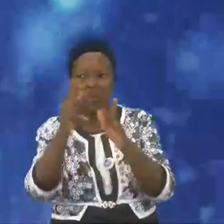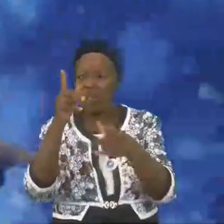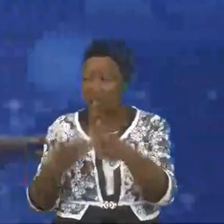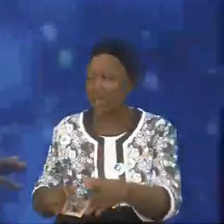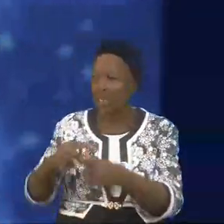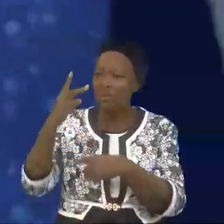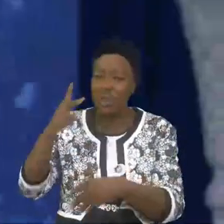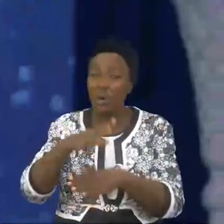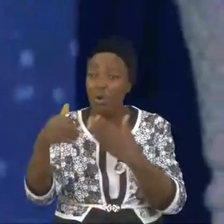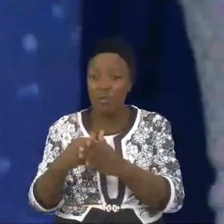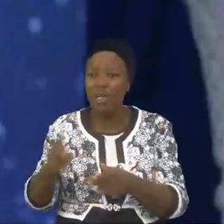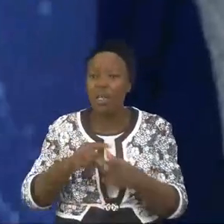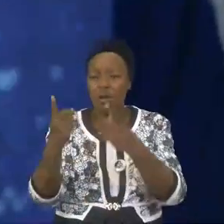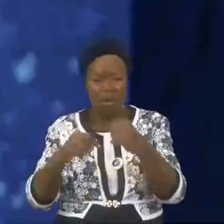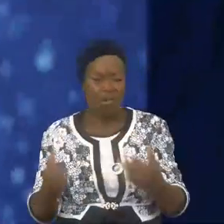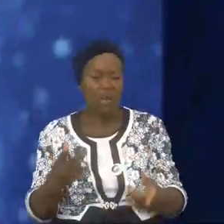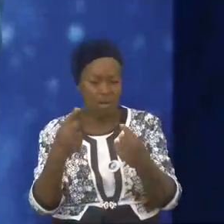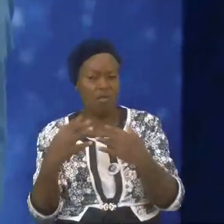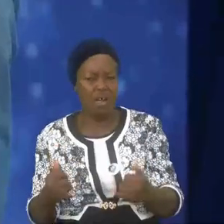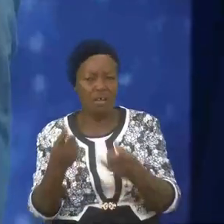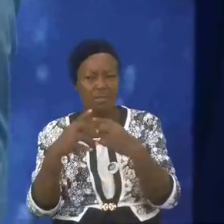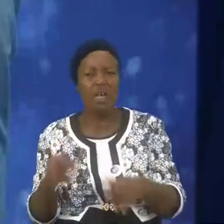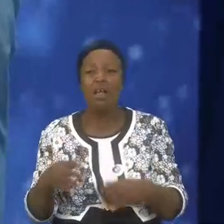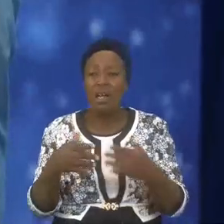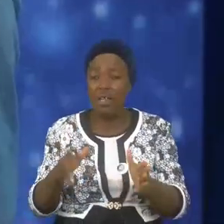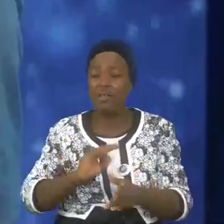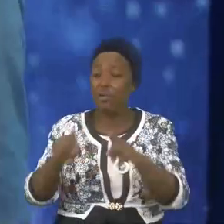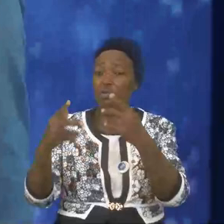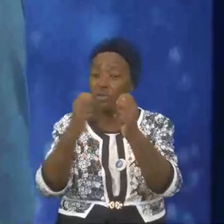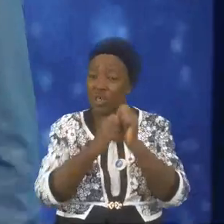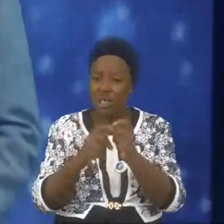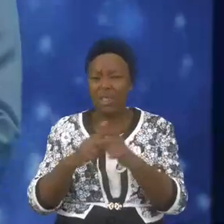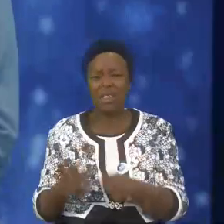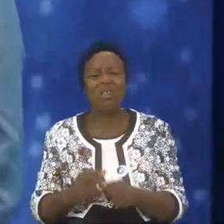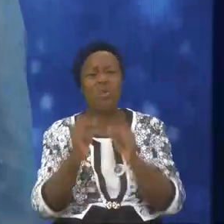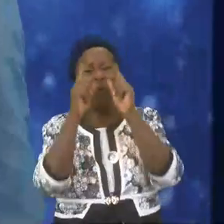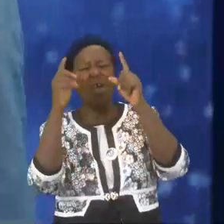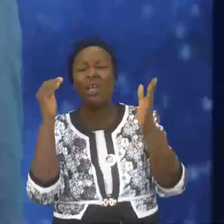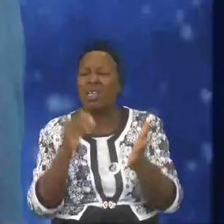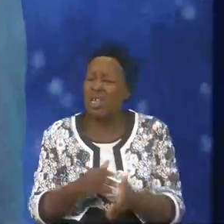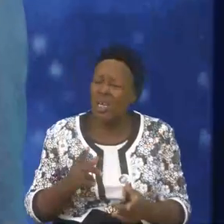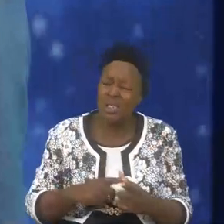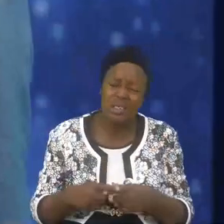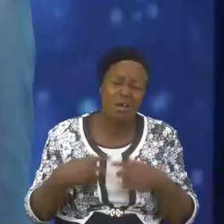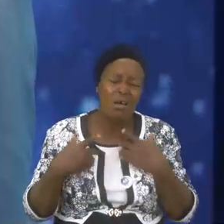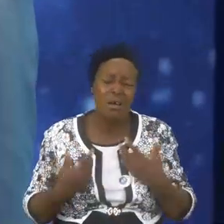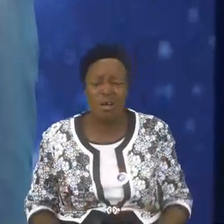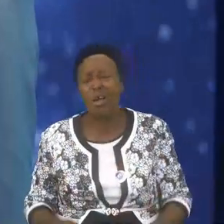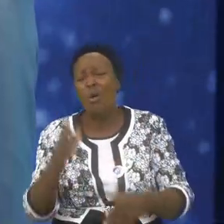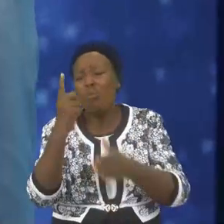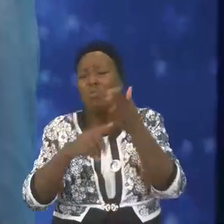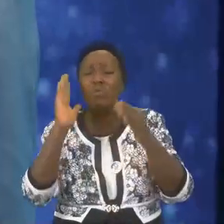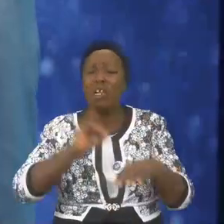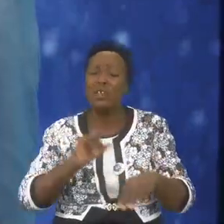est morte, tu la vois. Viens, rejoins-toi, non. Allons ensemble, non. Et tu te réveilles le matin. Qu'est-ce que je vais